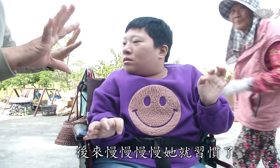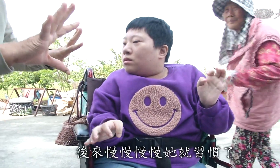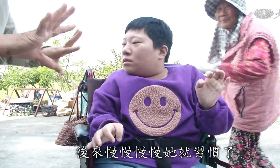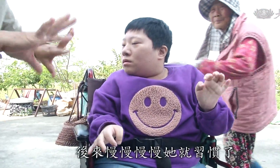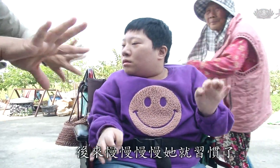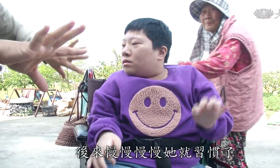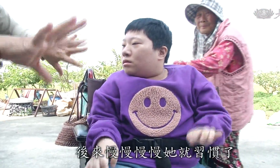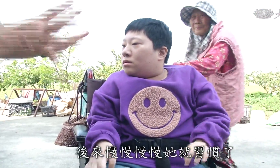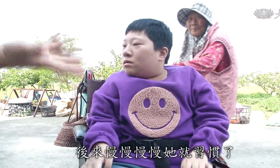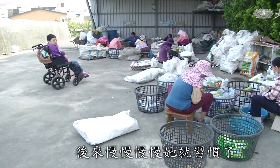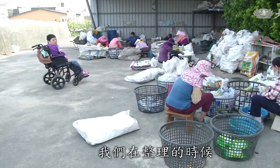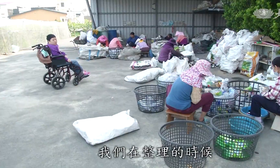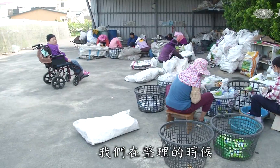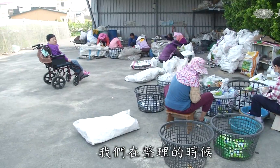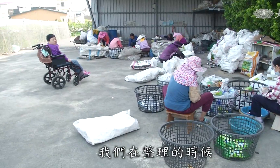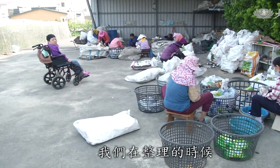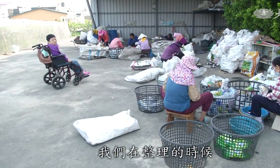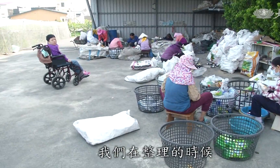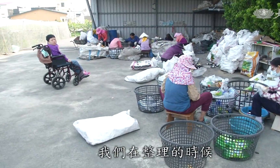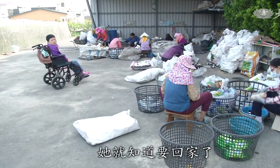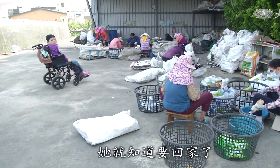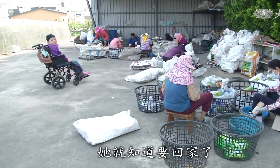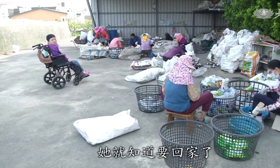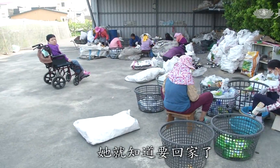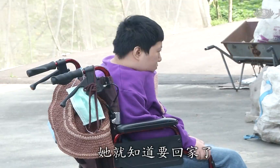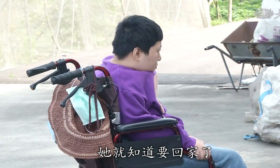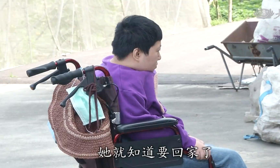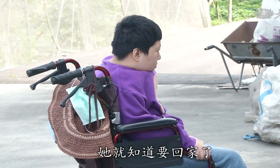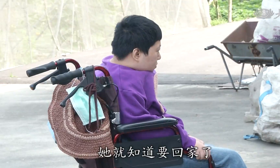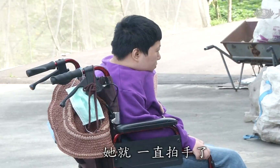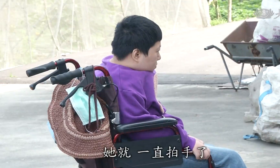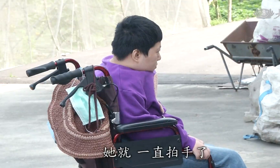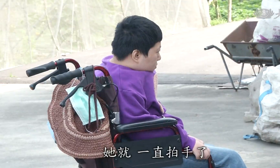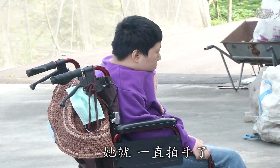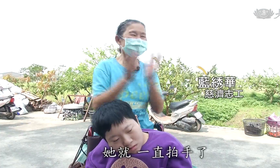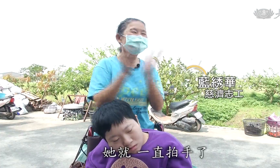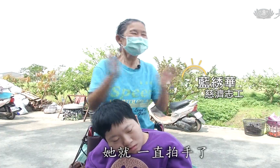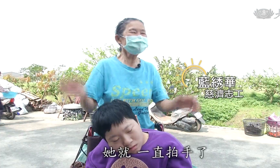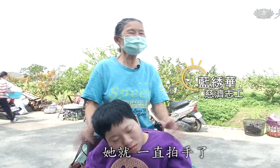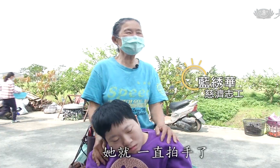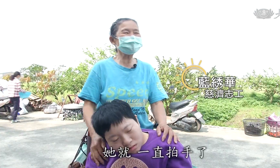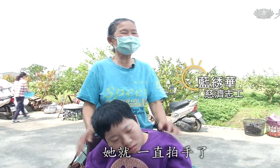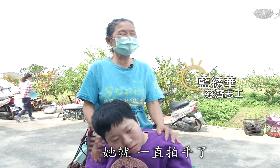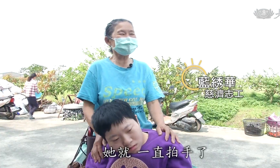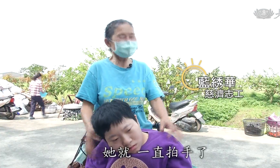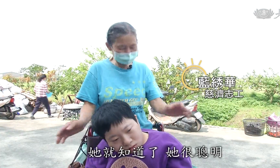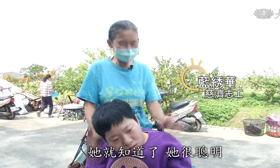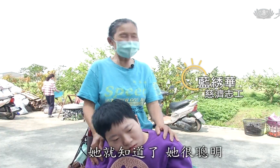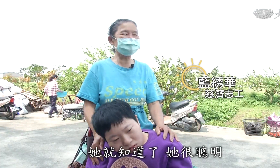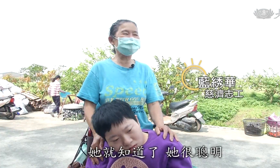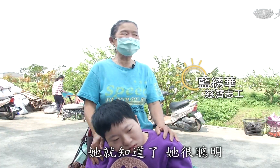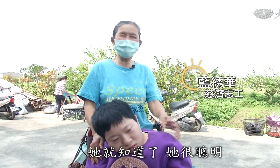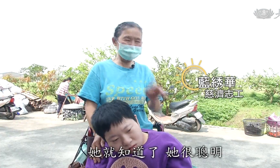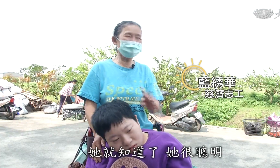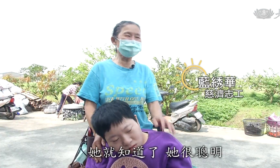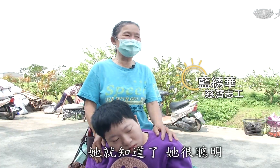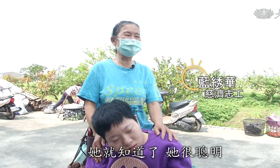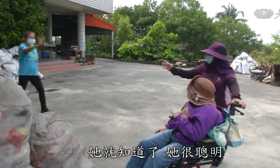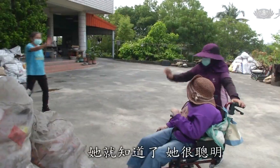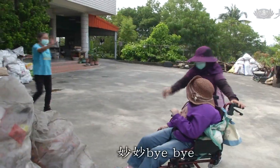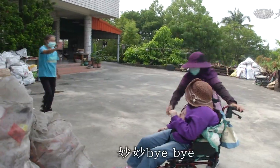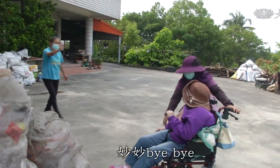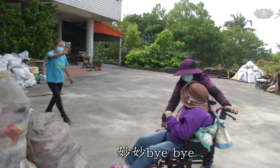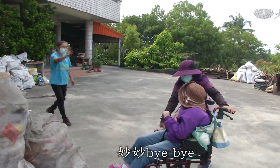后来慢慢他就习惯了。我们在整理的时候，他就开始知道要回家了，他就。一直拍手了，他就知道了，他很聪